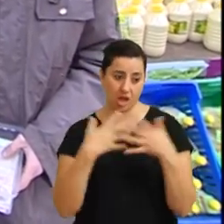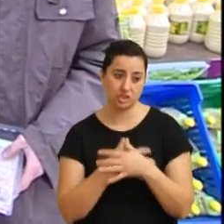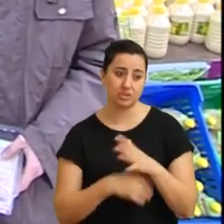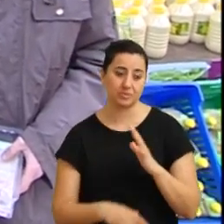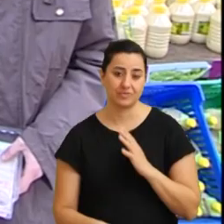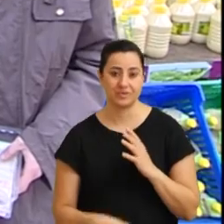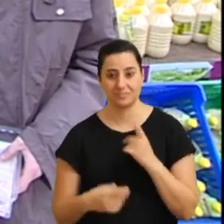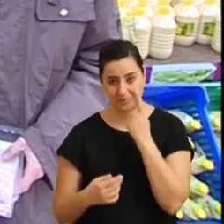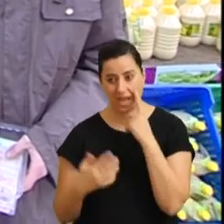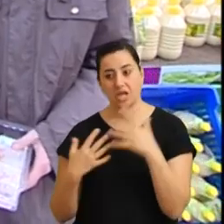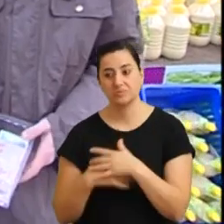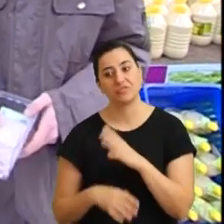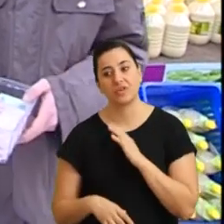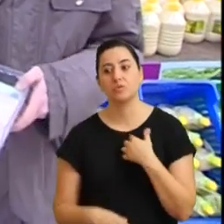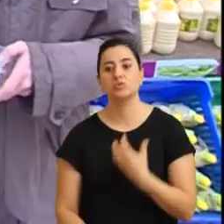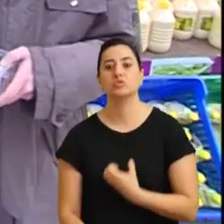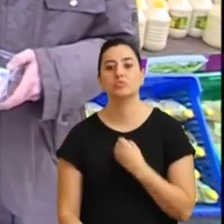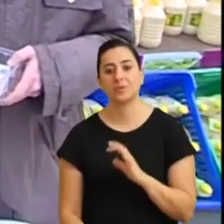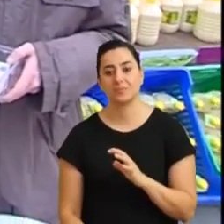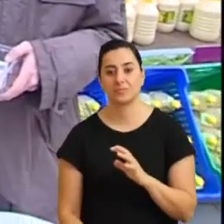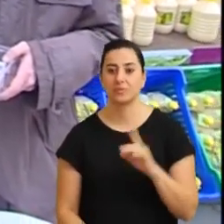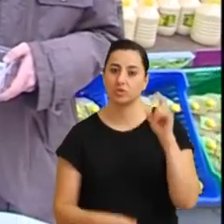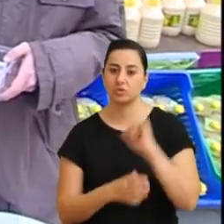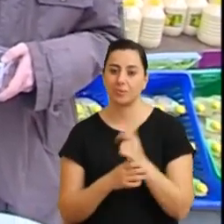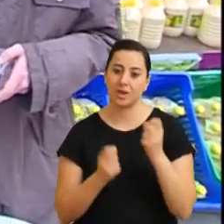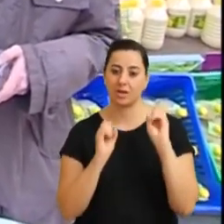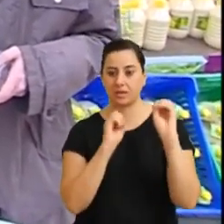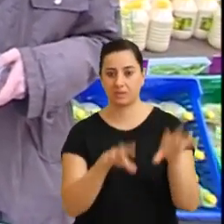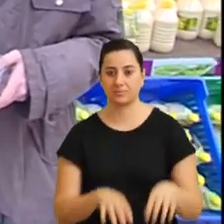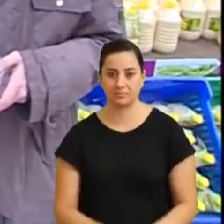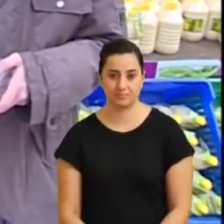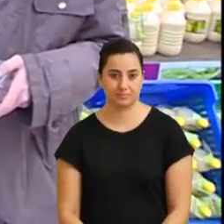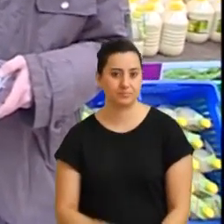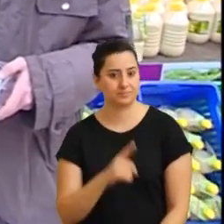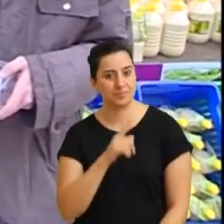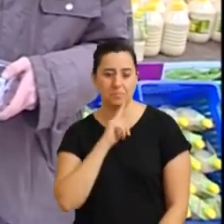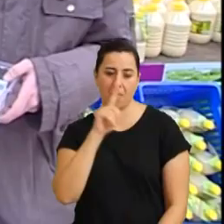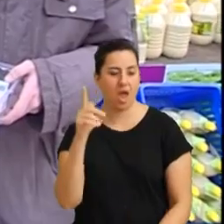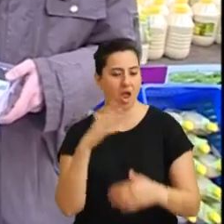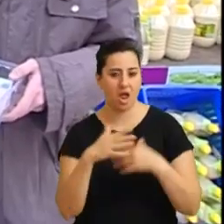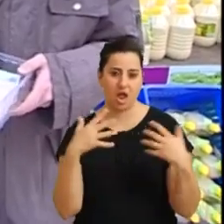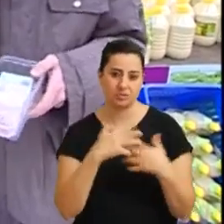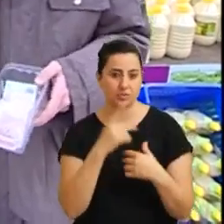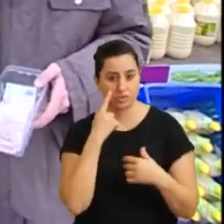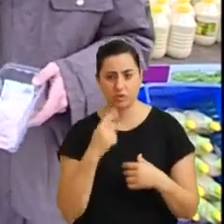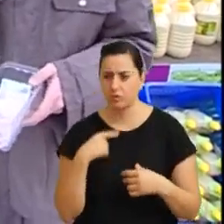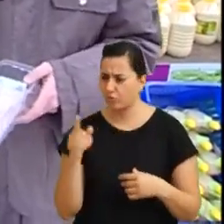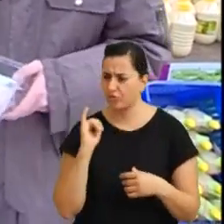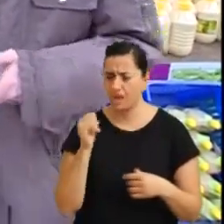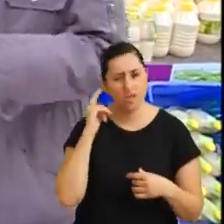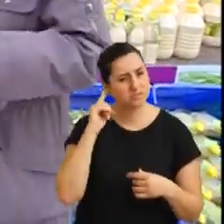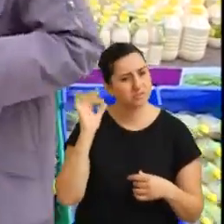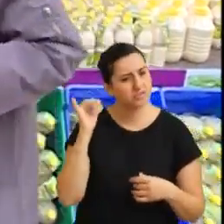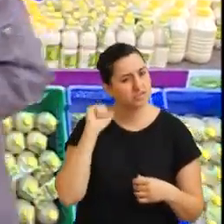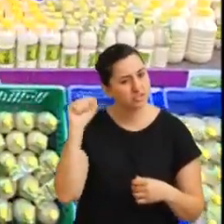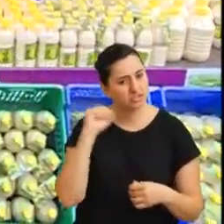musun? Akşamı da var bunun. Akşamı da var, o yüzden üzülmüyorum. Hadi gelelim ustaya sen teslim edelim. Sen tiyatrocusun, sende diyafram var, patlatırsın. Aa, gördük seni de, kulağım çınlıyor senin yüzünden.